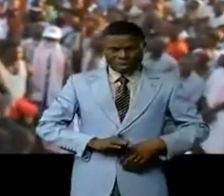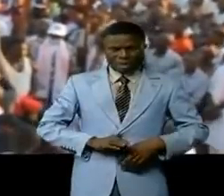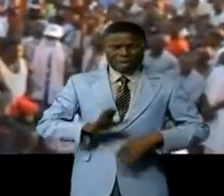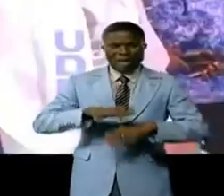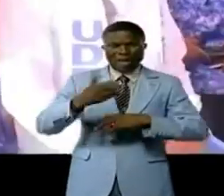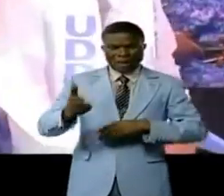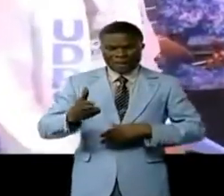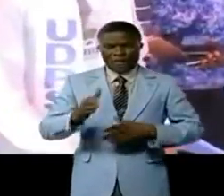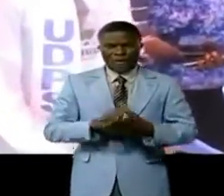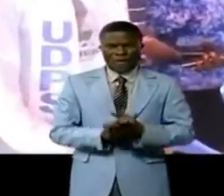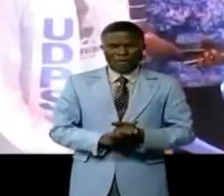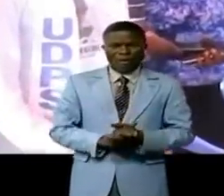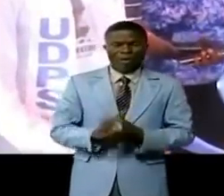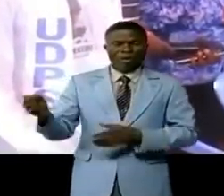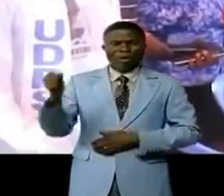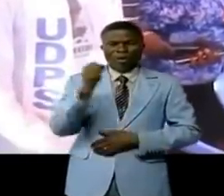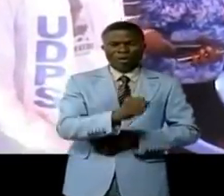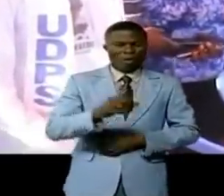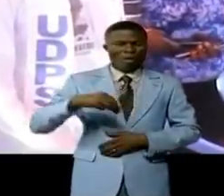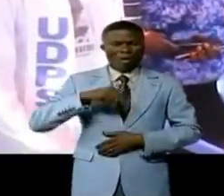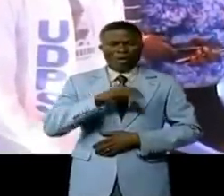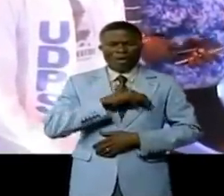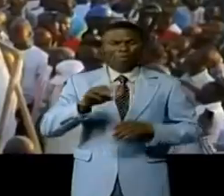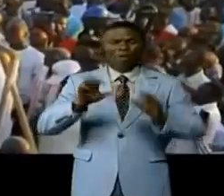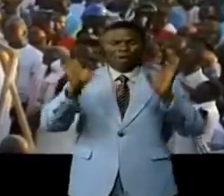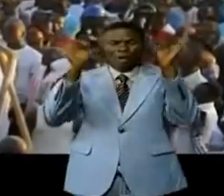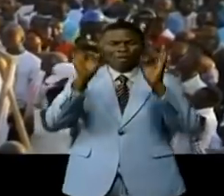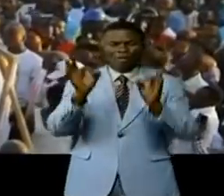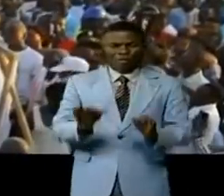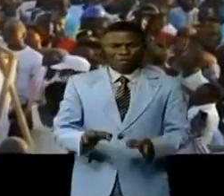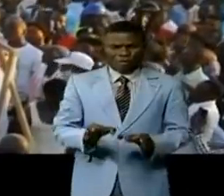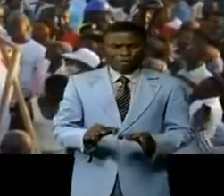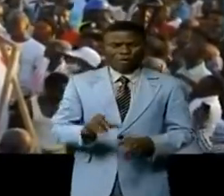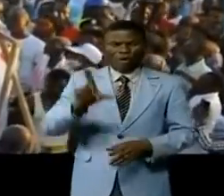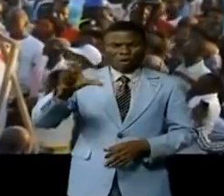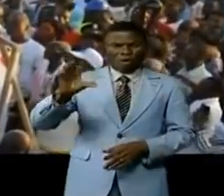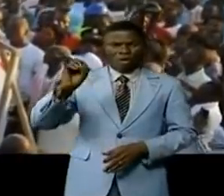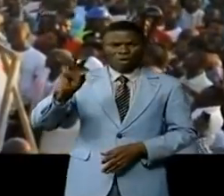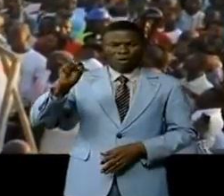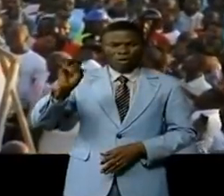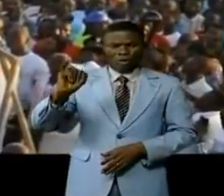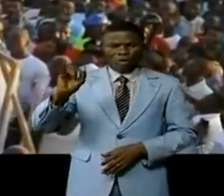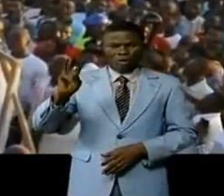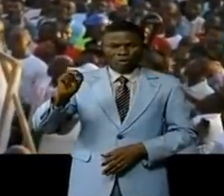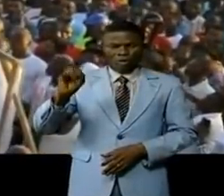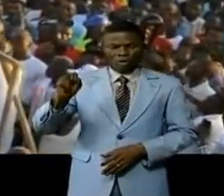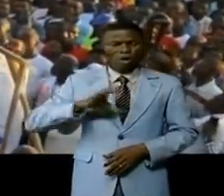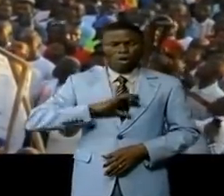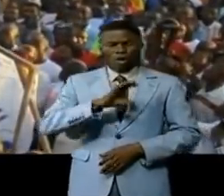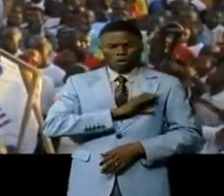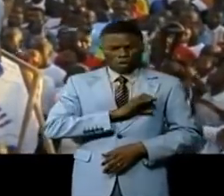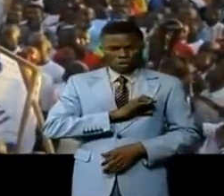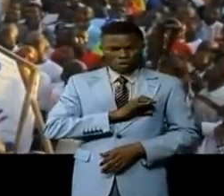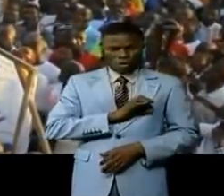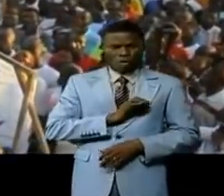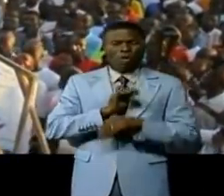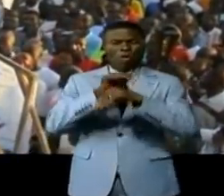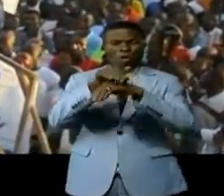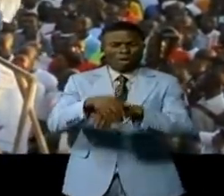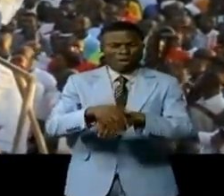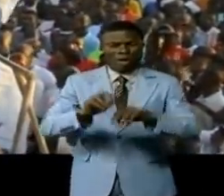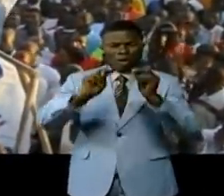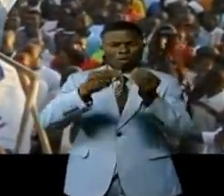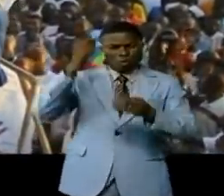suivi l'investiture des membres du comité fédéral de l'Omami. Seul ce comité peut engager les partis d'Étienne